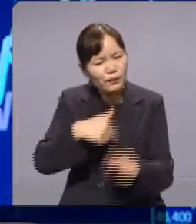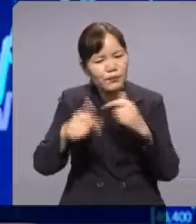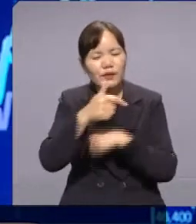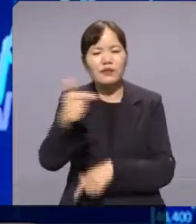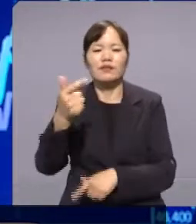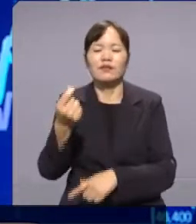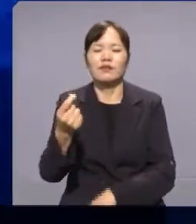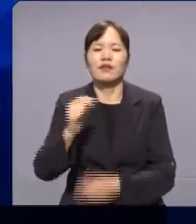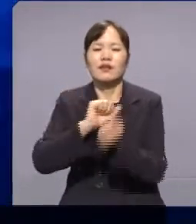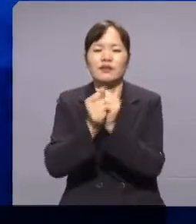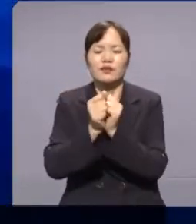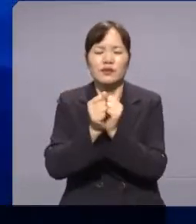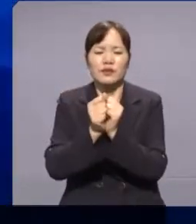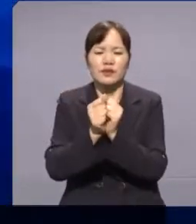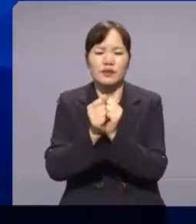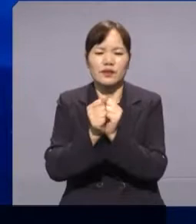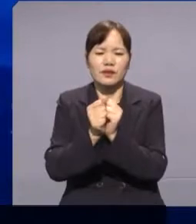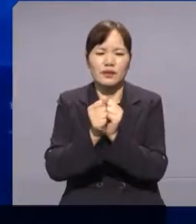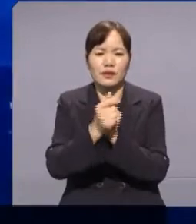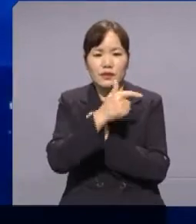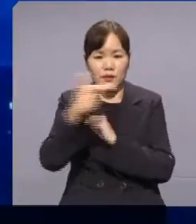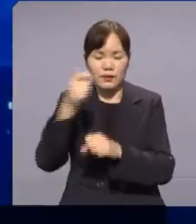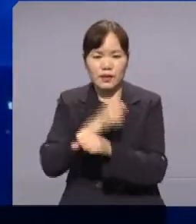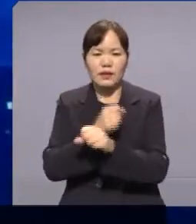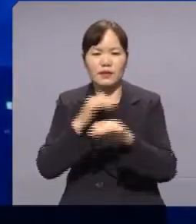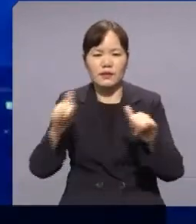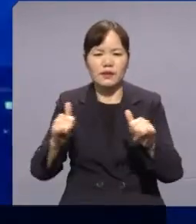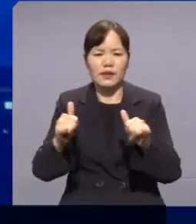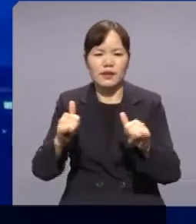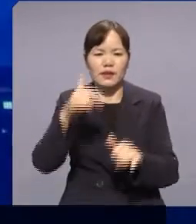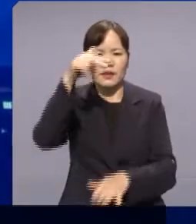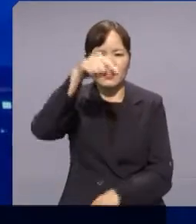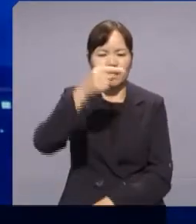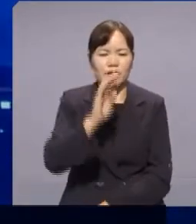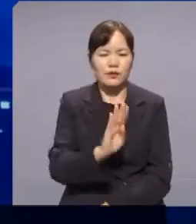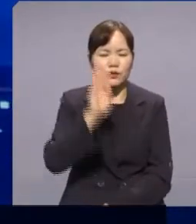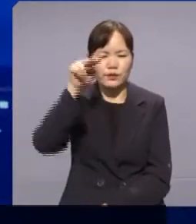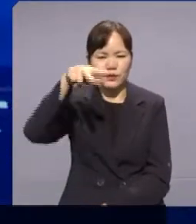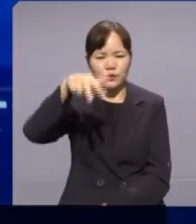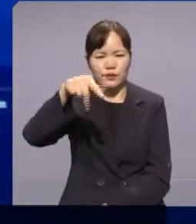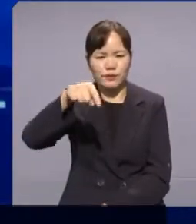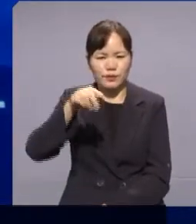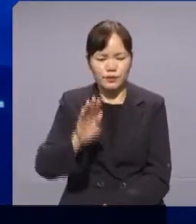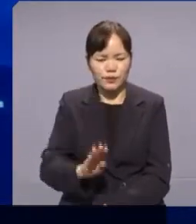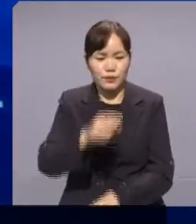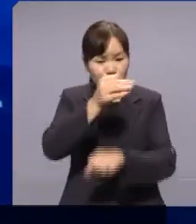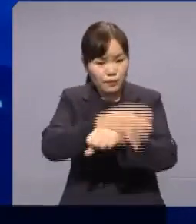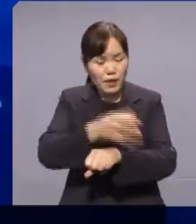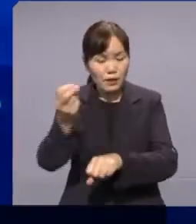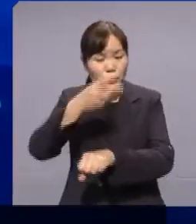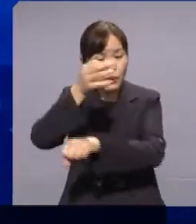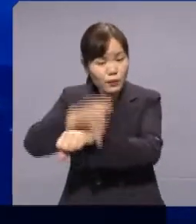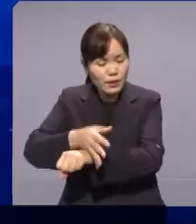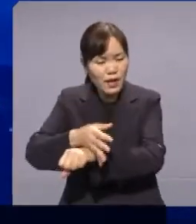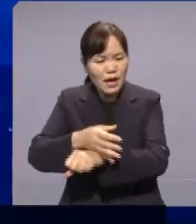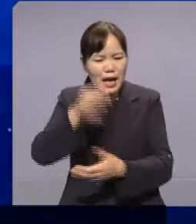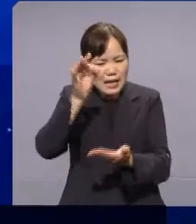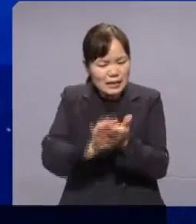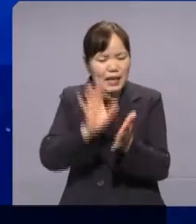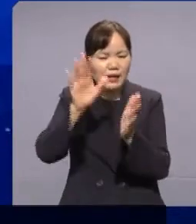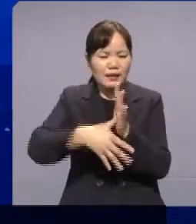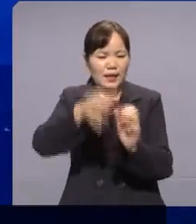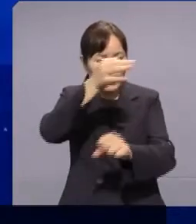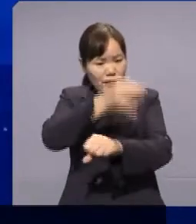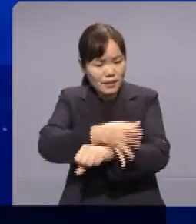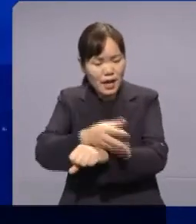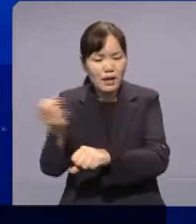뭐 주식 많이 하는 분들은 아주 친숙한 용어죠. 줍줍. 줍고 또 줍는다. 네. 적감해서 쌀 때 그냥 주우면 된다. 그럼